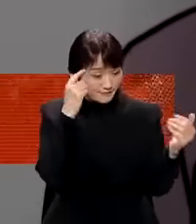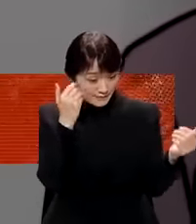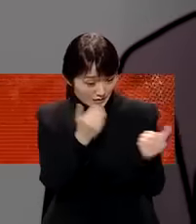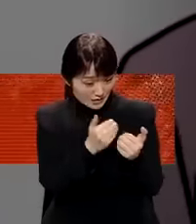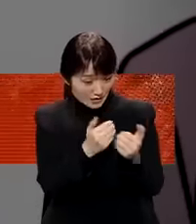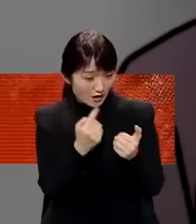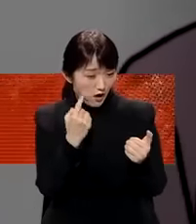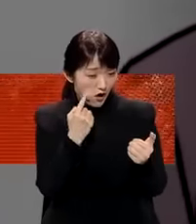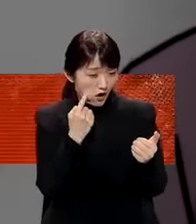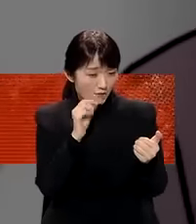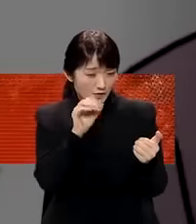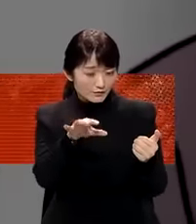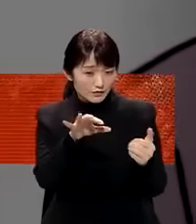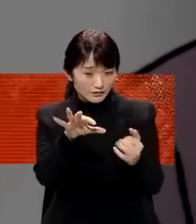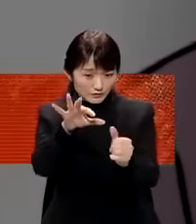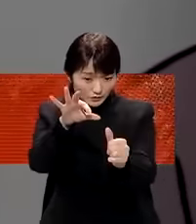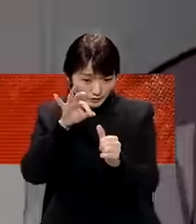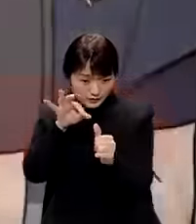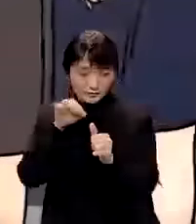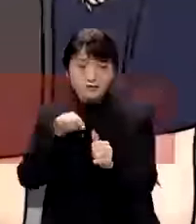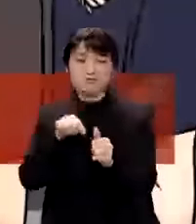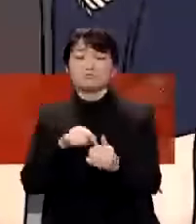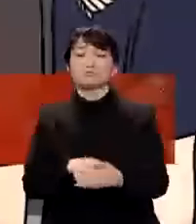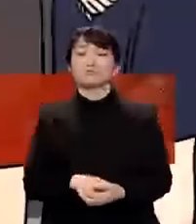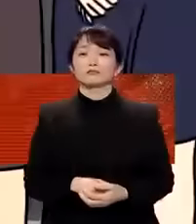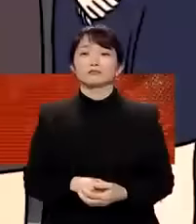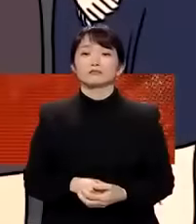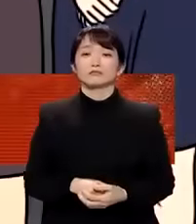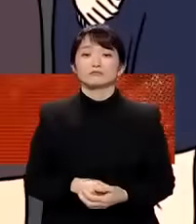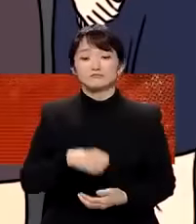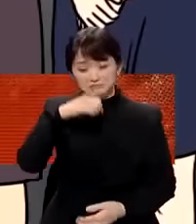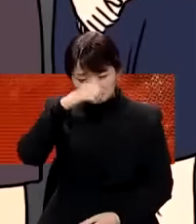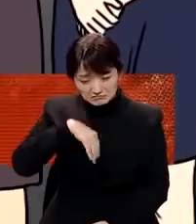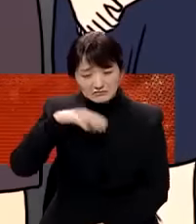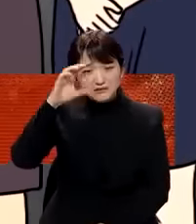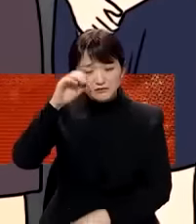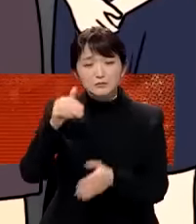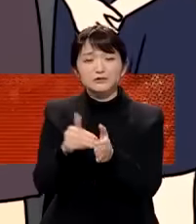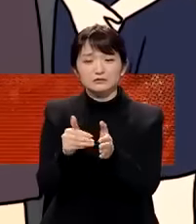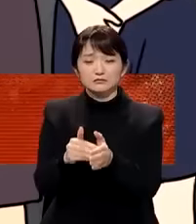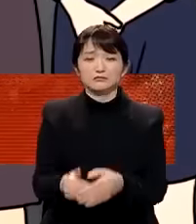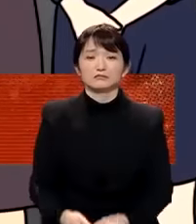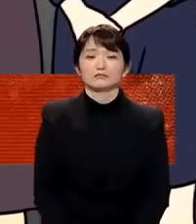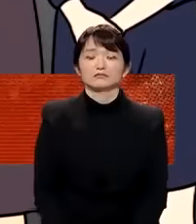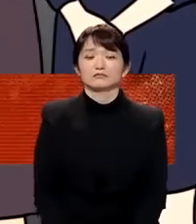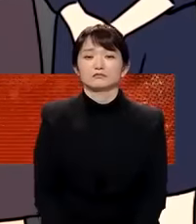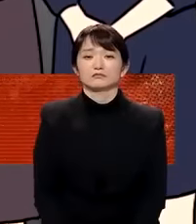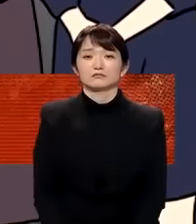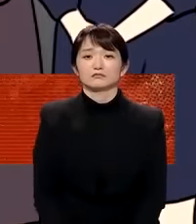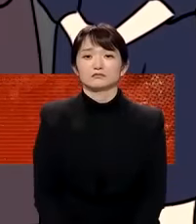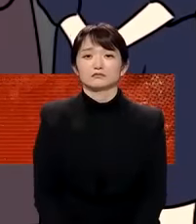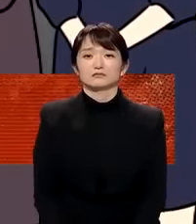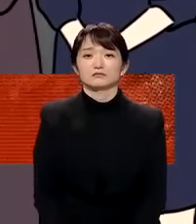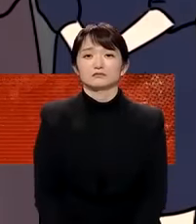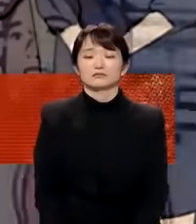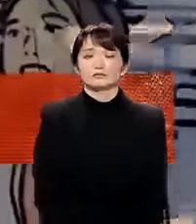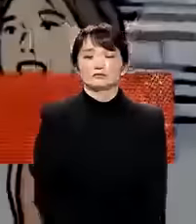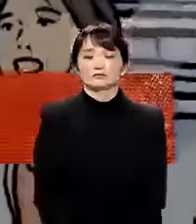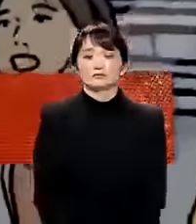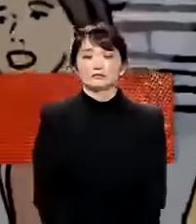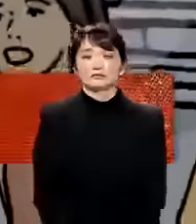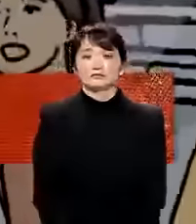하고 고용한 거라면 이 사람들은 또 그냥이 사람들도 그냥 아르바이 타고 걸로 끝나고 만 거예요 자 교수님 아